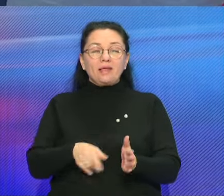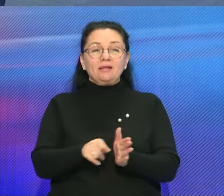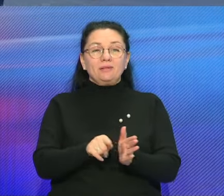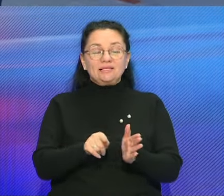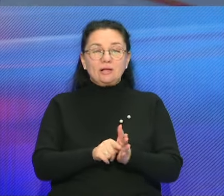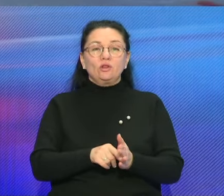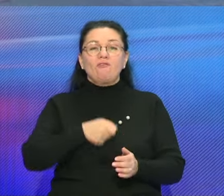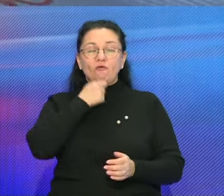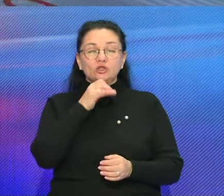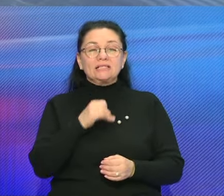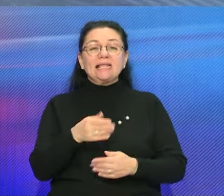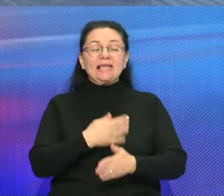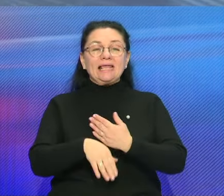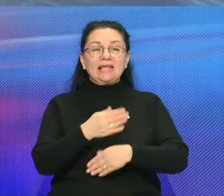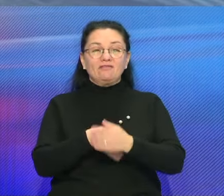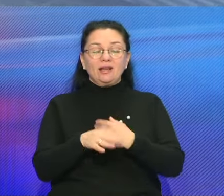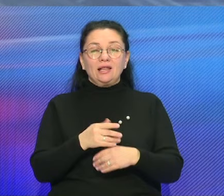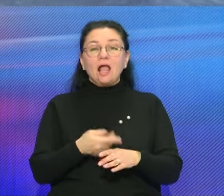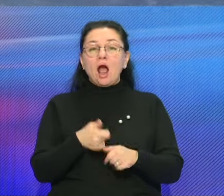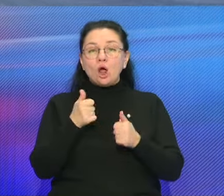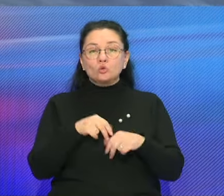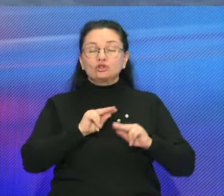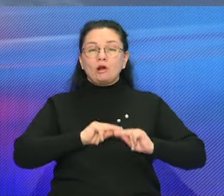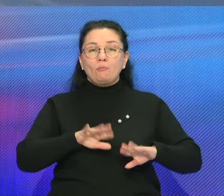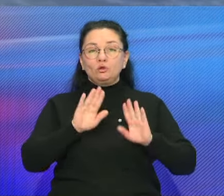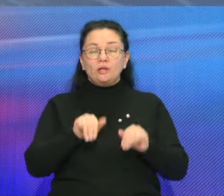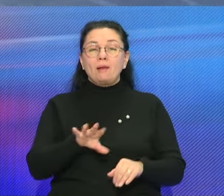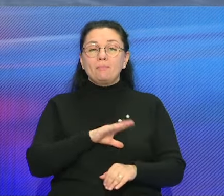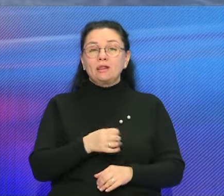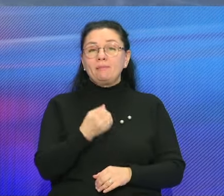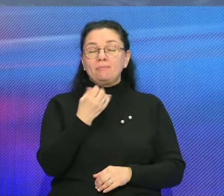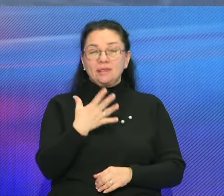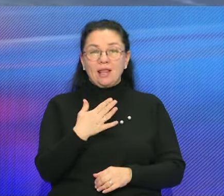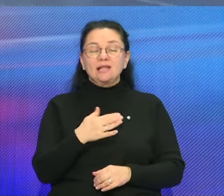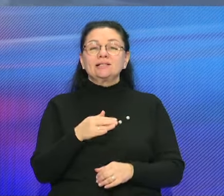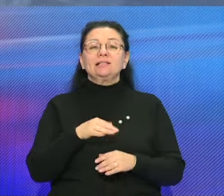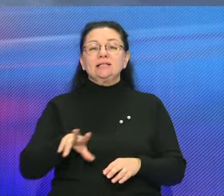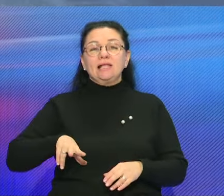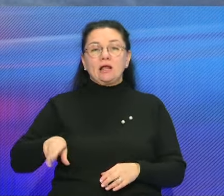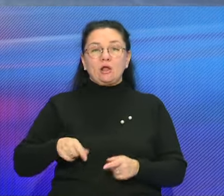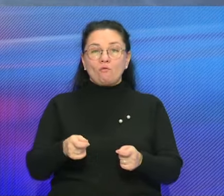інваліды. Вакантныя працоўныя месцы прадставілі 15 наймальнікаў горада над Нюманам.